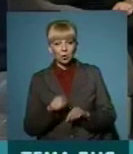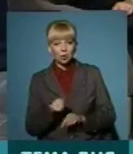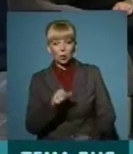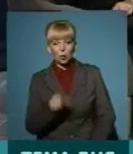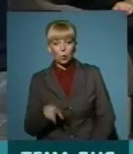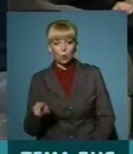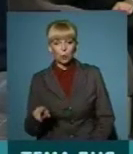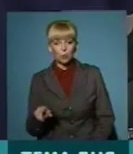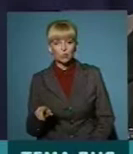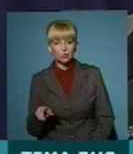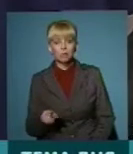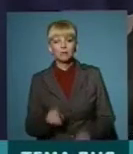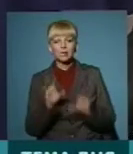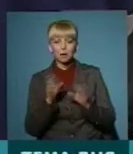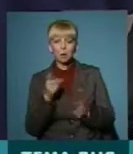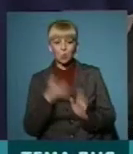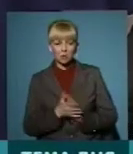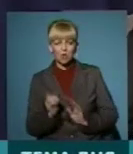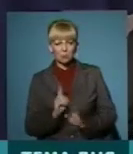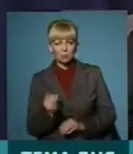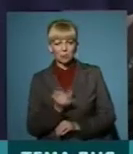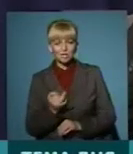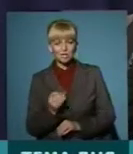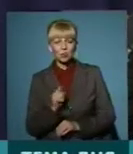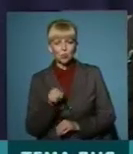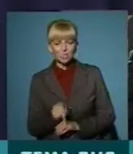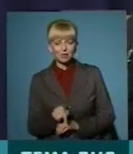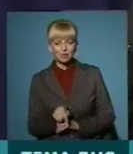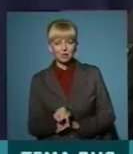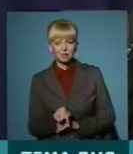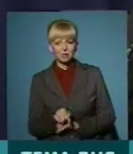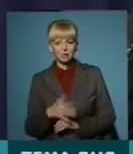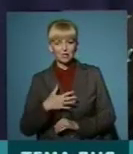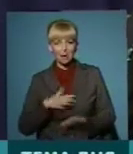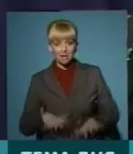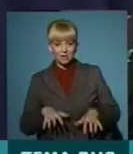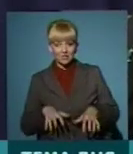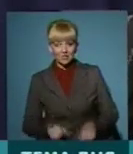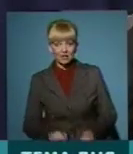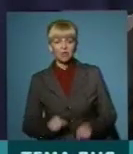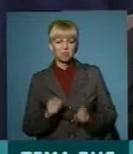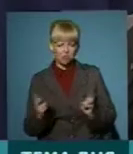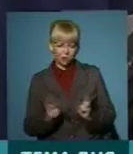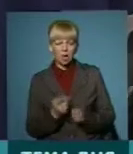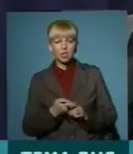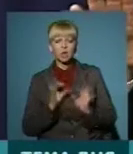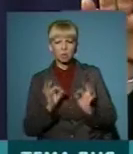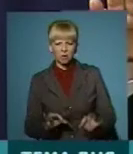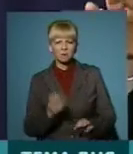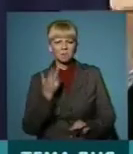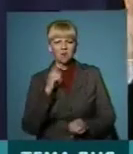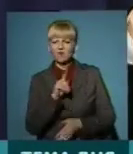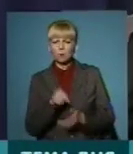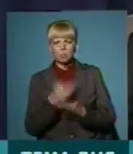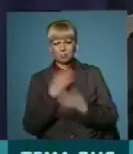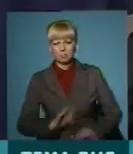особам, які вважаються чорнобильцями? Понимаете, в чому цікаво? То, що тут наша місцева влада йде завжди на зустрічу, це правда. Це питань